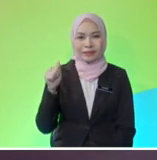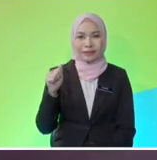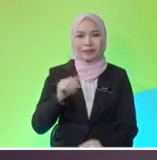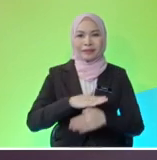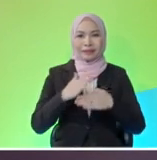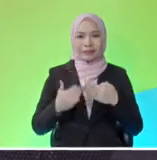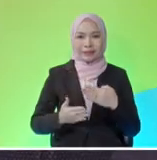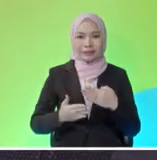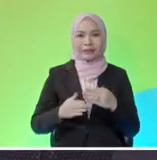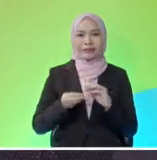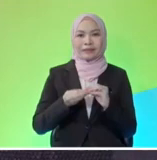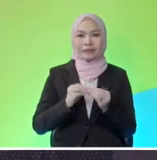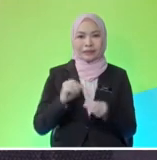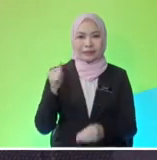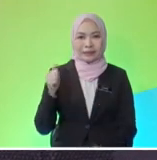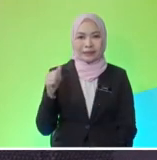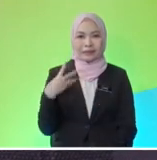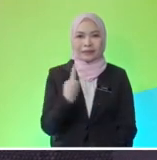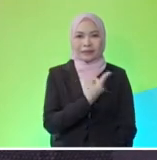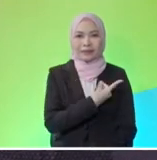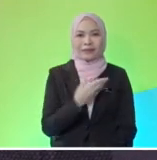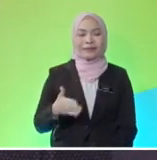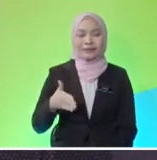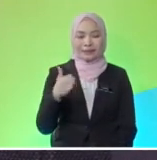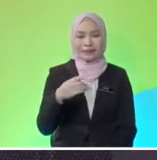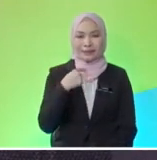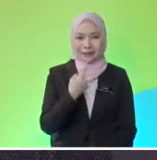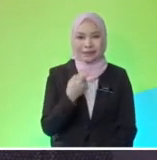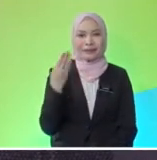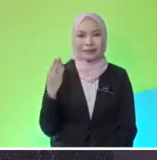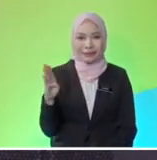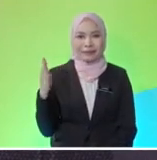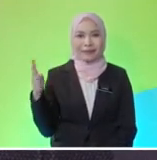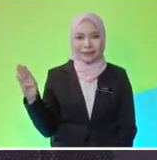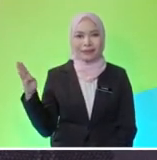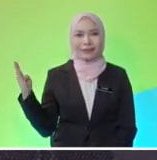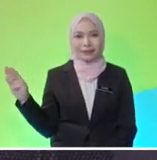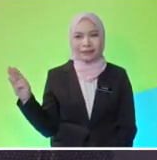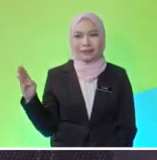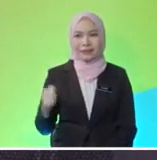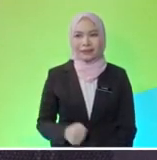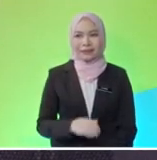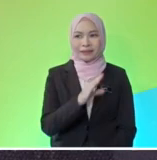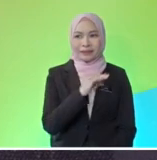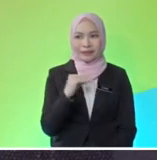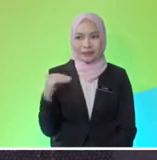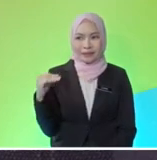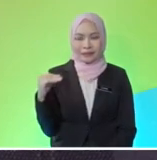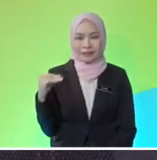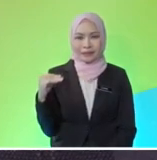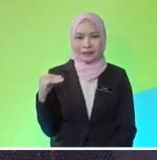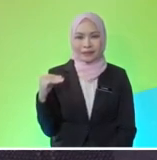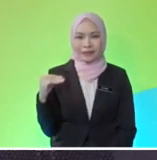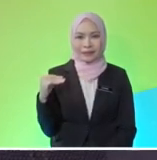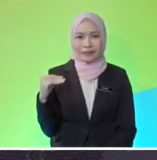kita sebut belas-belas-belas. Tapi kalau kita tengok, dia sama je nombor dia, cuma diulang dan depannya diletak tambahan